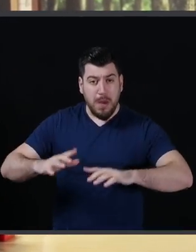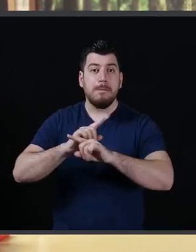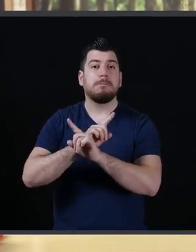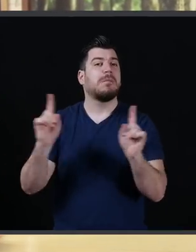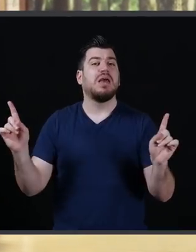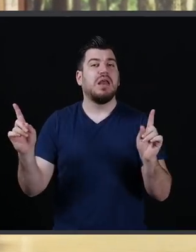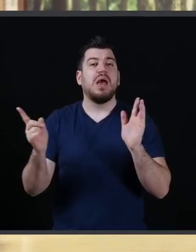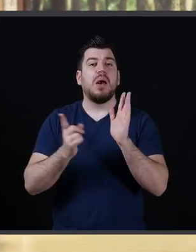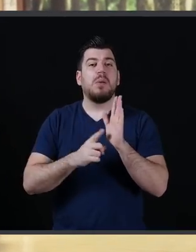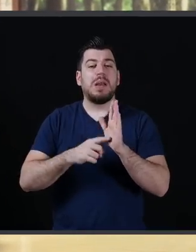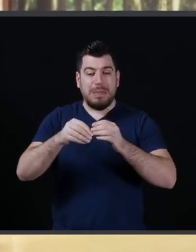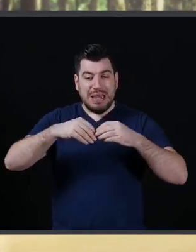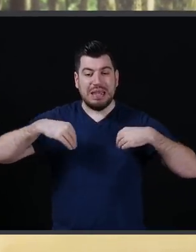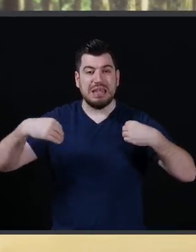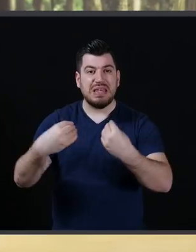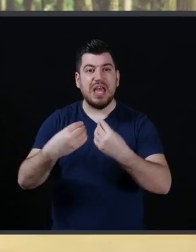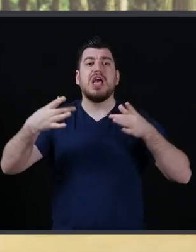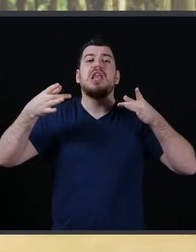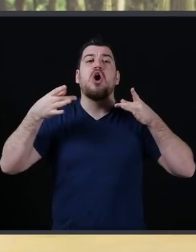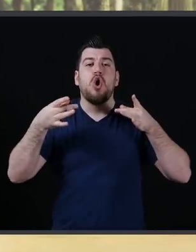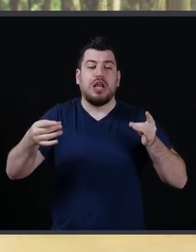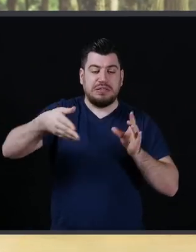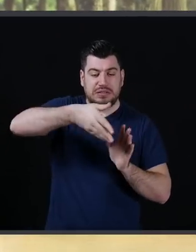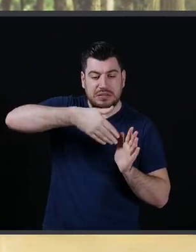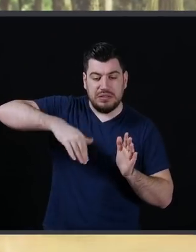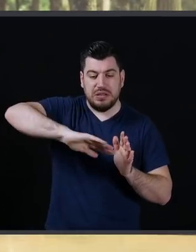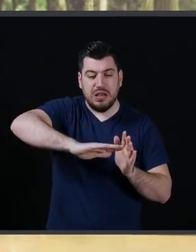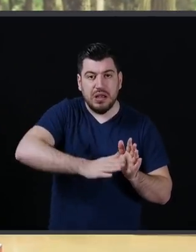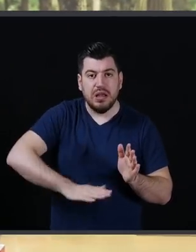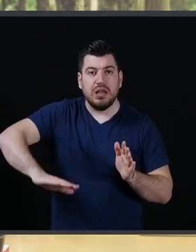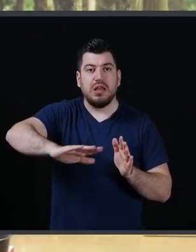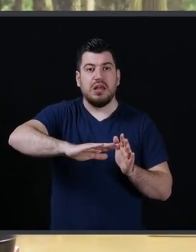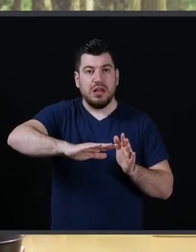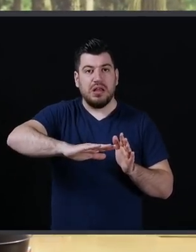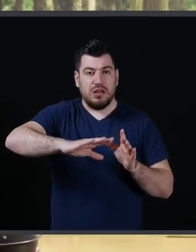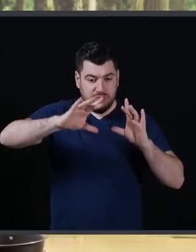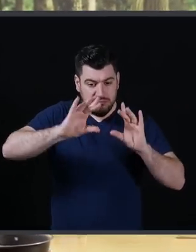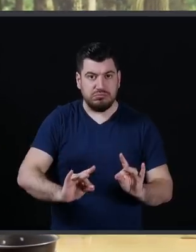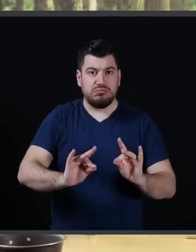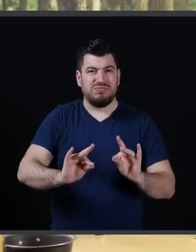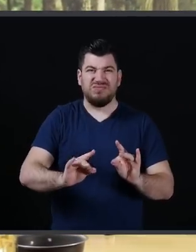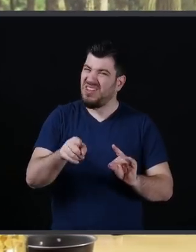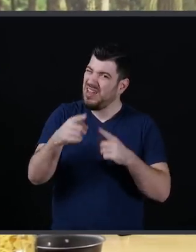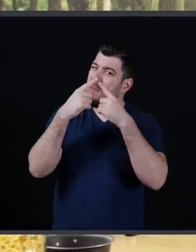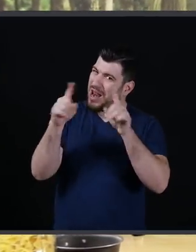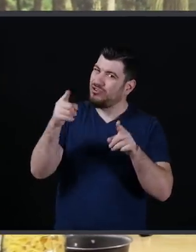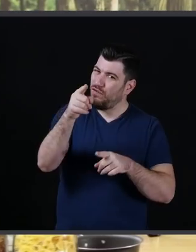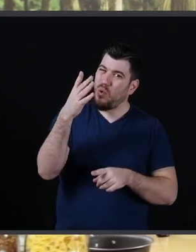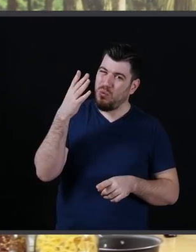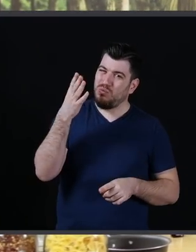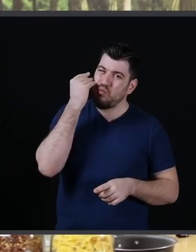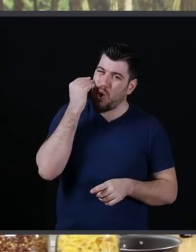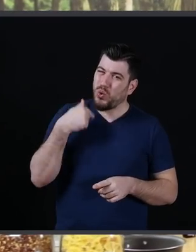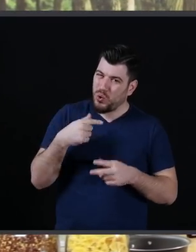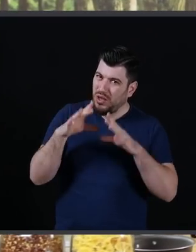Να κολλήσει, να πιάσει στον πάτο Της φόρμας μας Είναι λίγο παράξενο που τα ακούτε Αλλά θα καταλάβετε τι ακριβώς